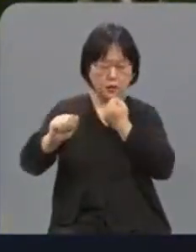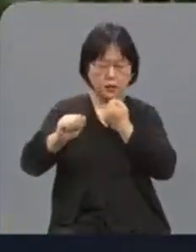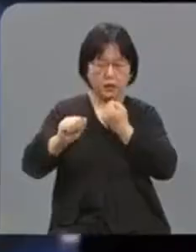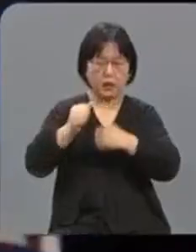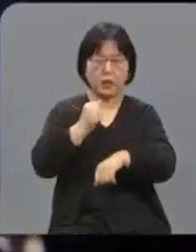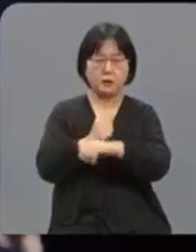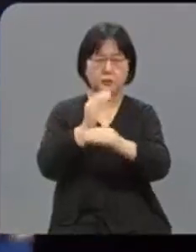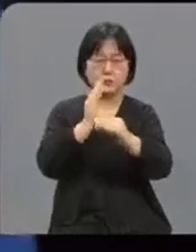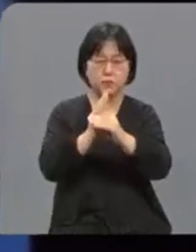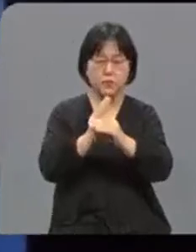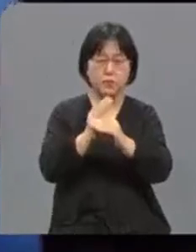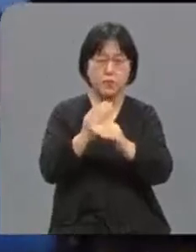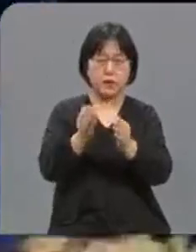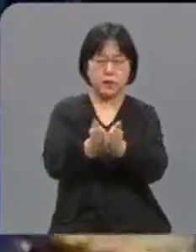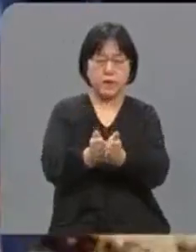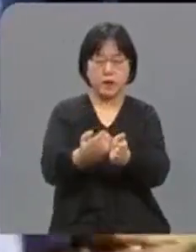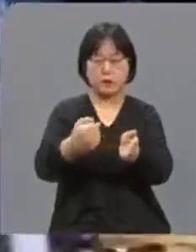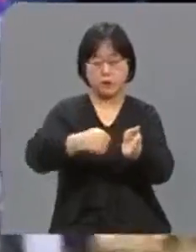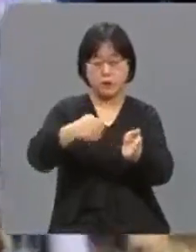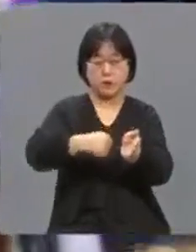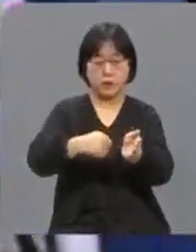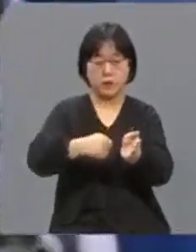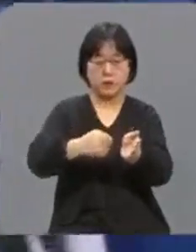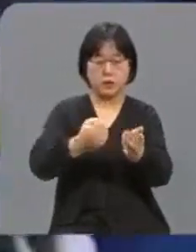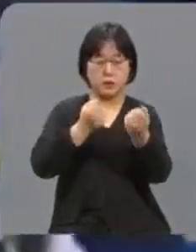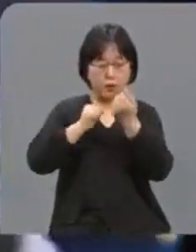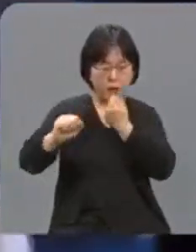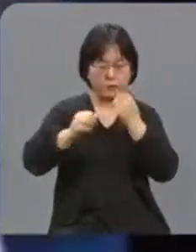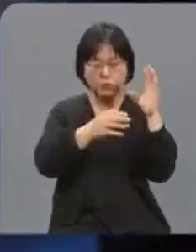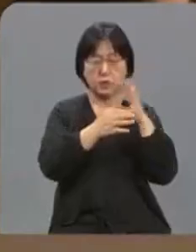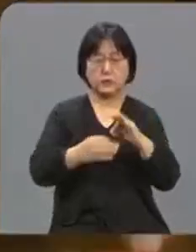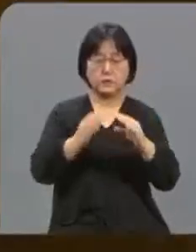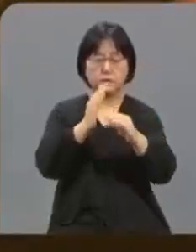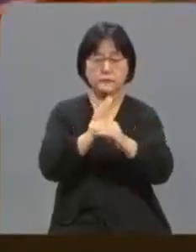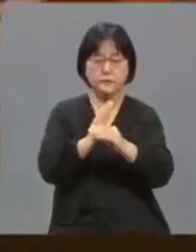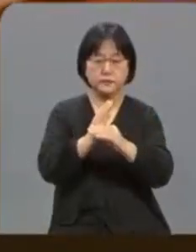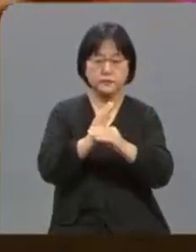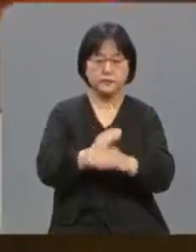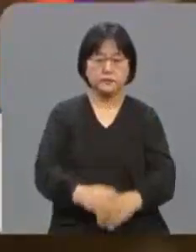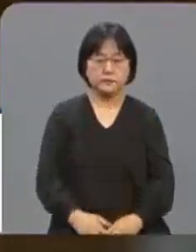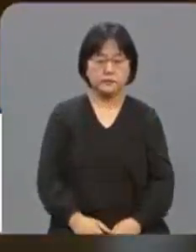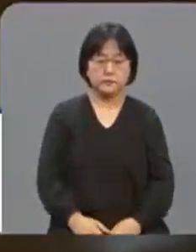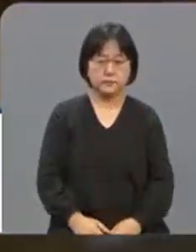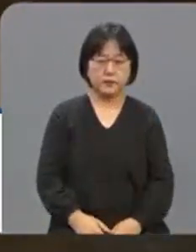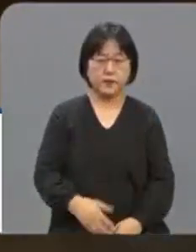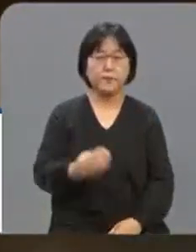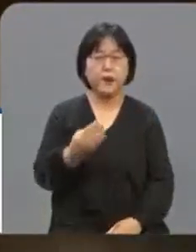탈출합니다. 배 뒤편 출입구에서도 탈출 행렬이 이어집니다. 총몇 분이신가요?